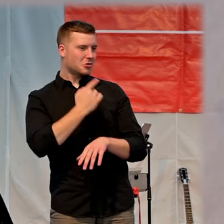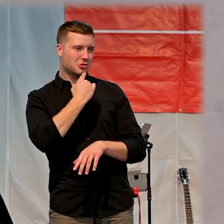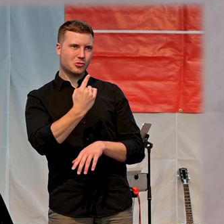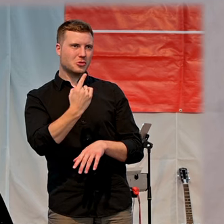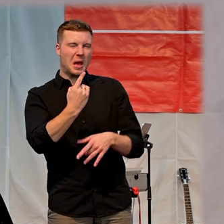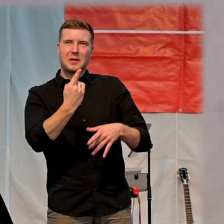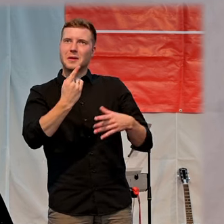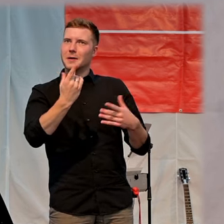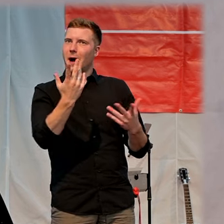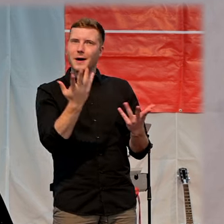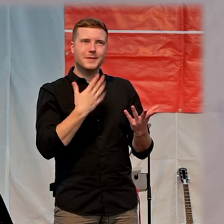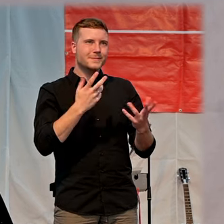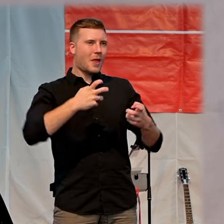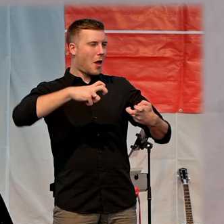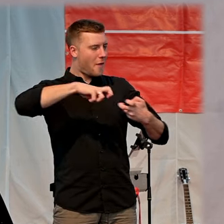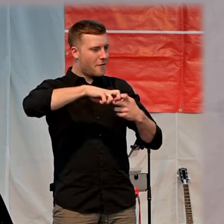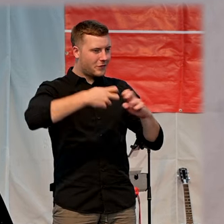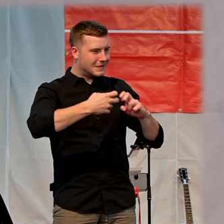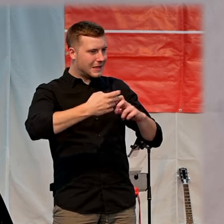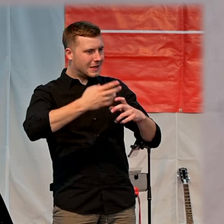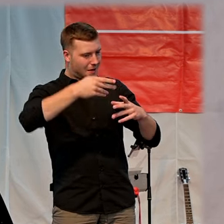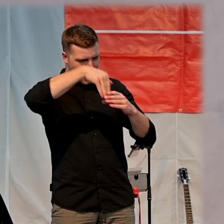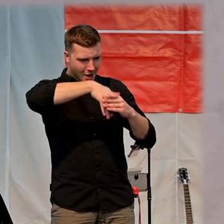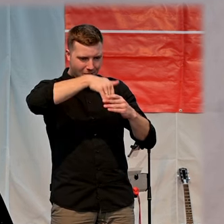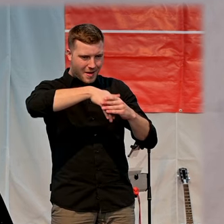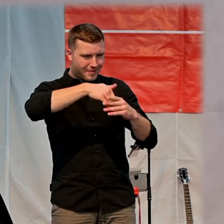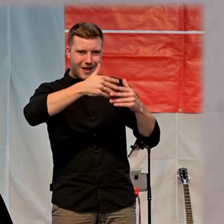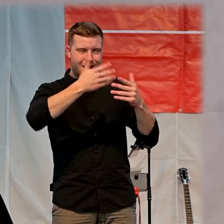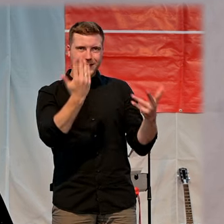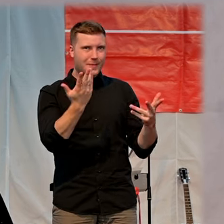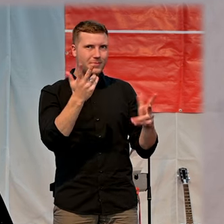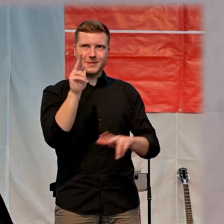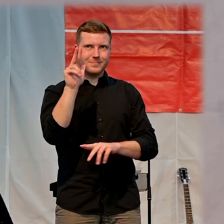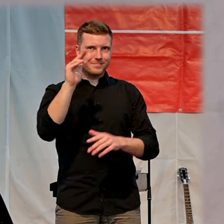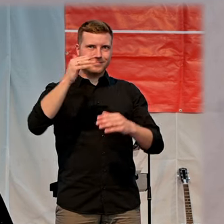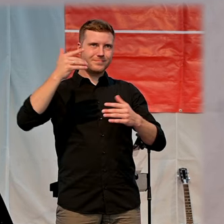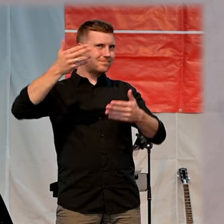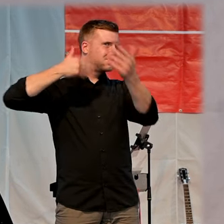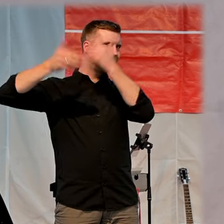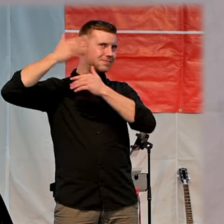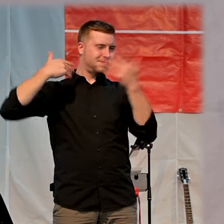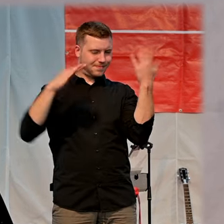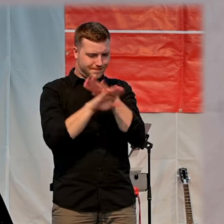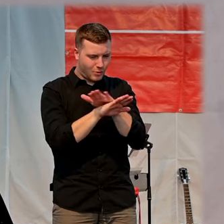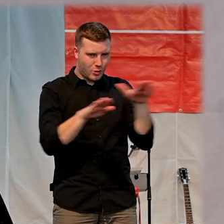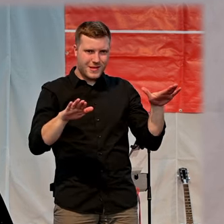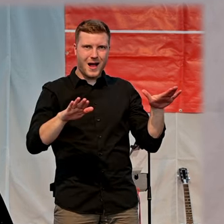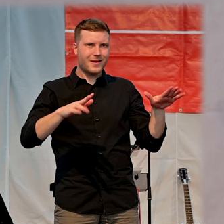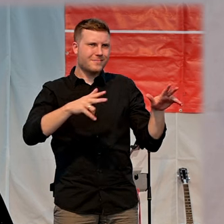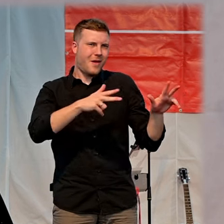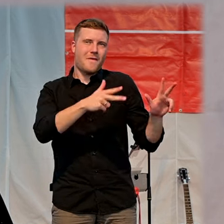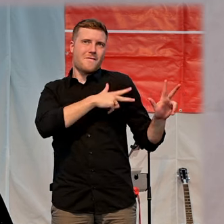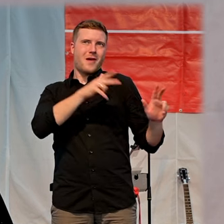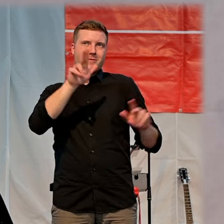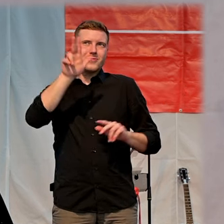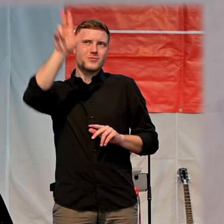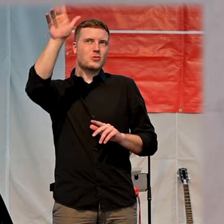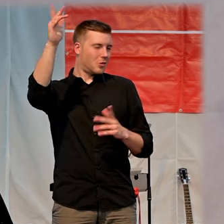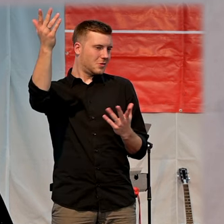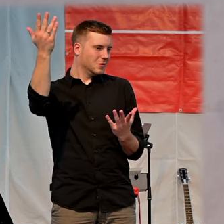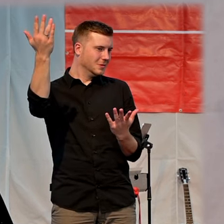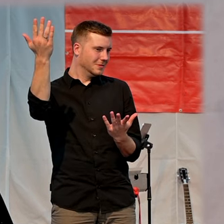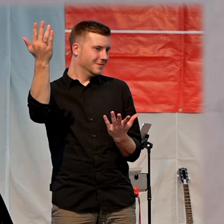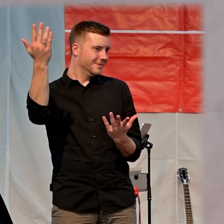der Materie geben muss. Das muss man erst mal hören. Ja? Oder Soziologen,